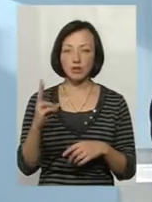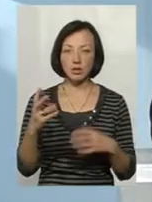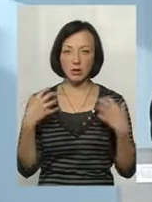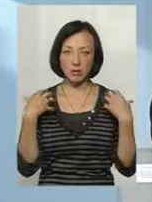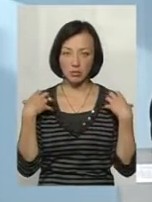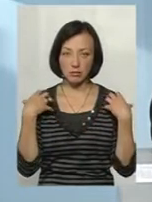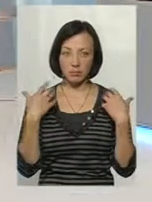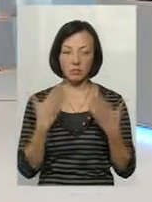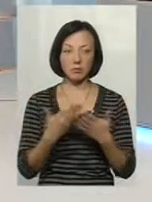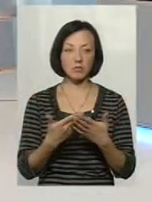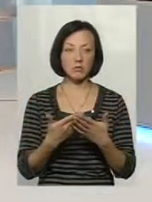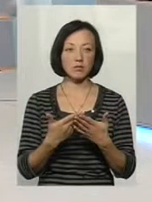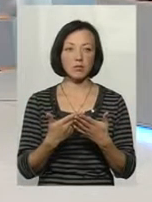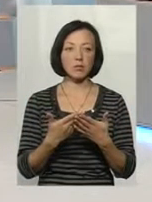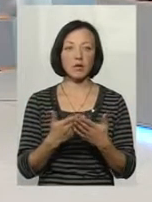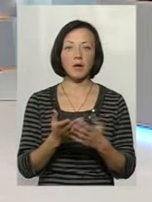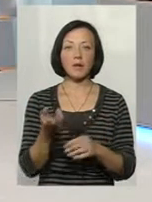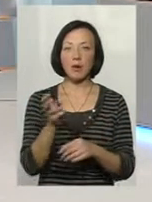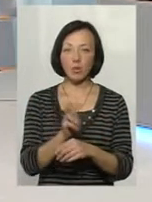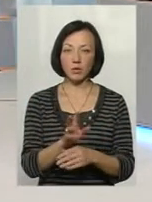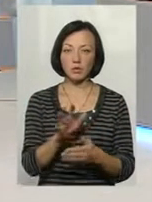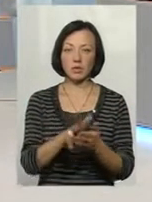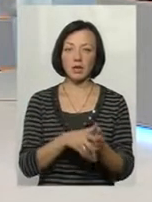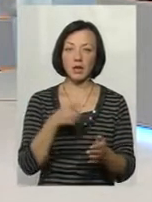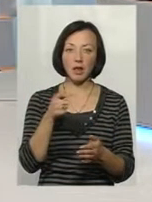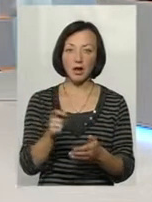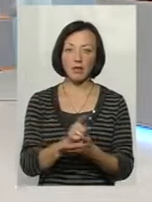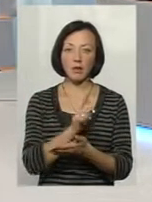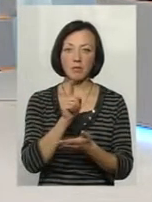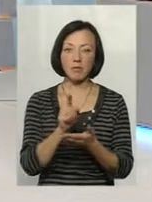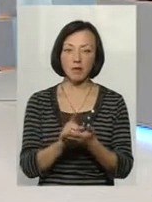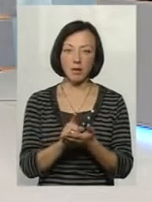ЖЕКу. Ну, нього приходить заявка, він має